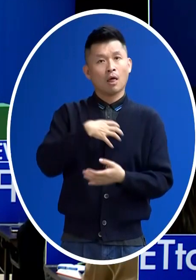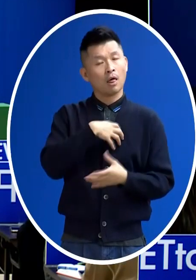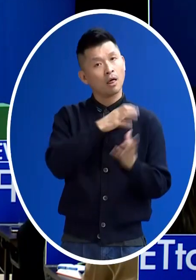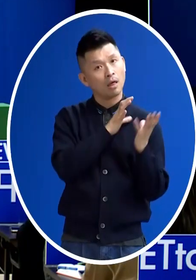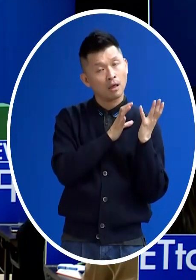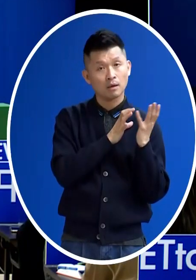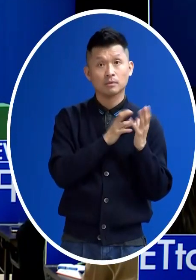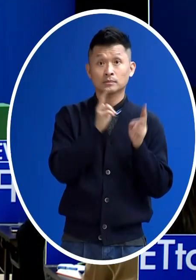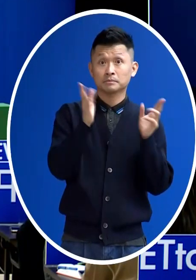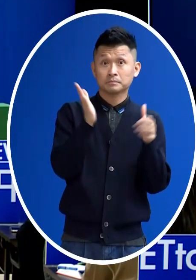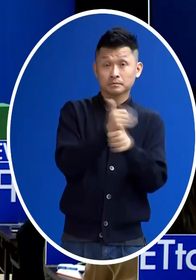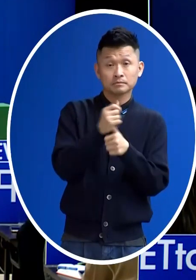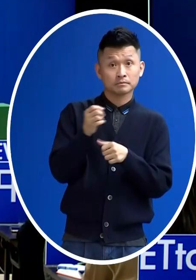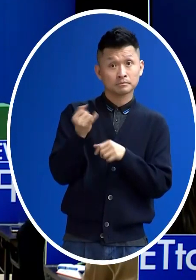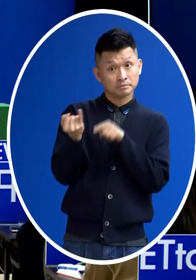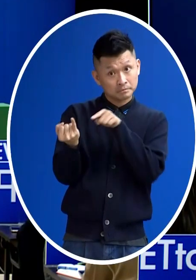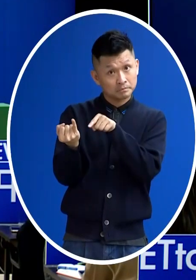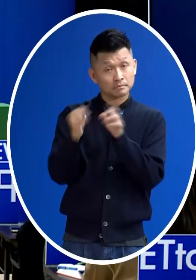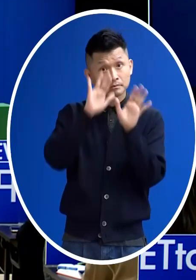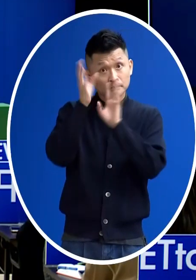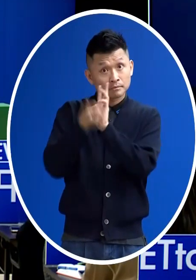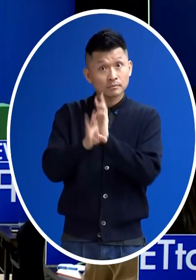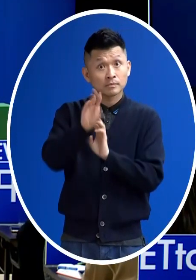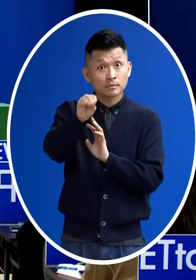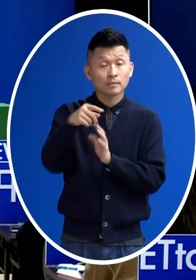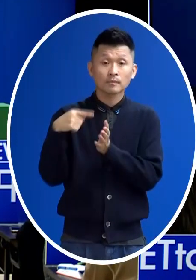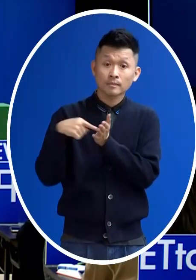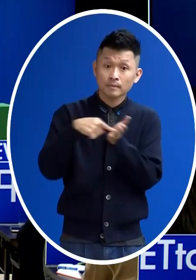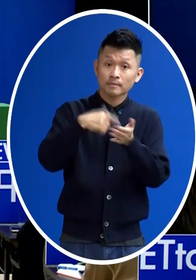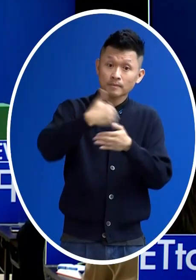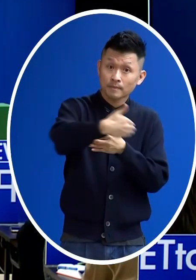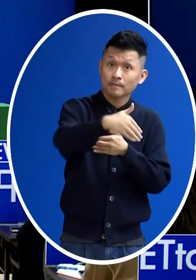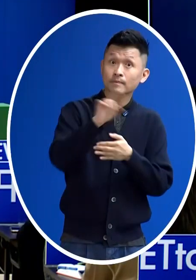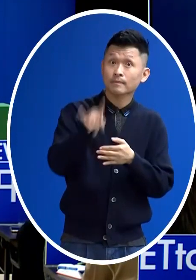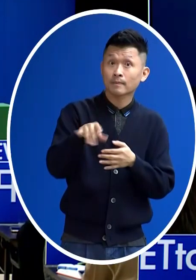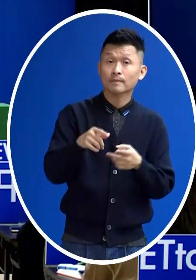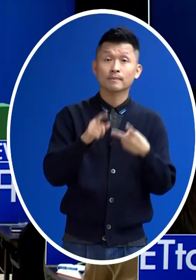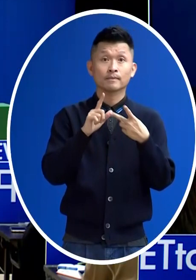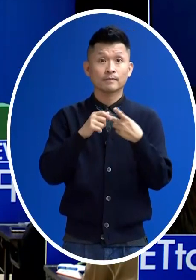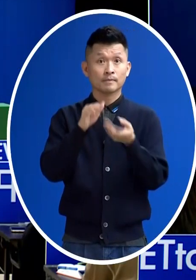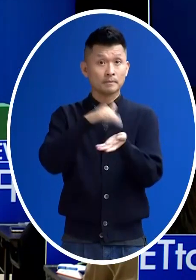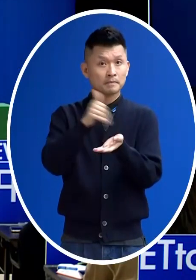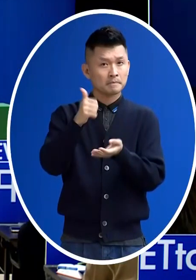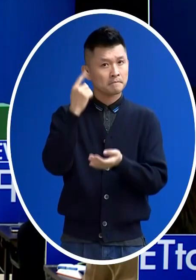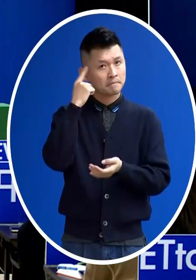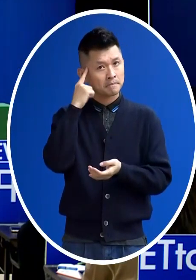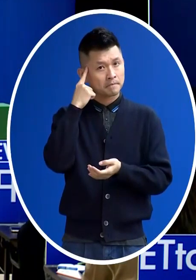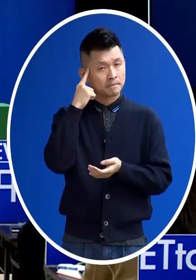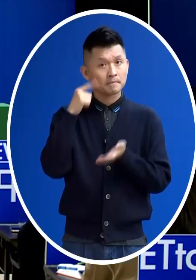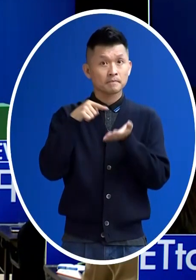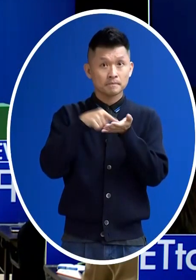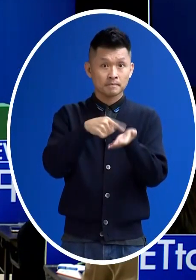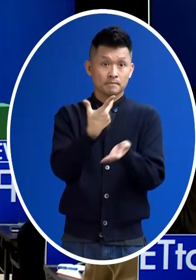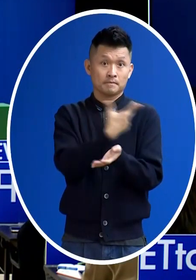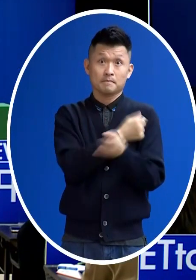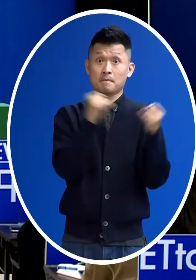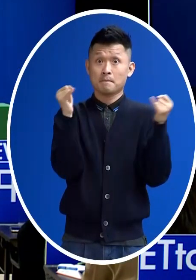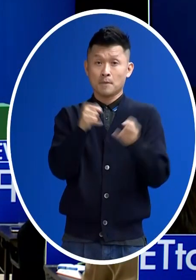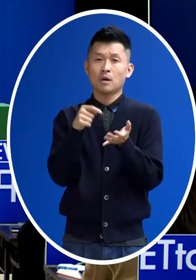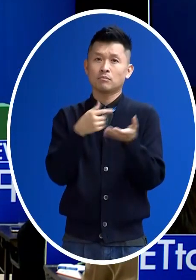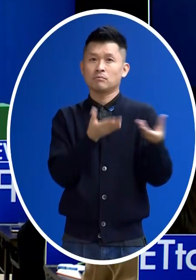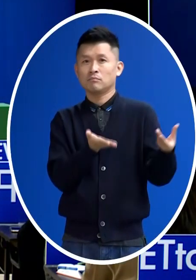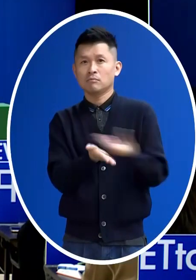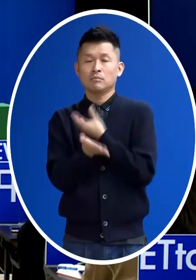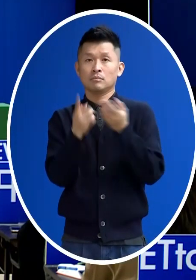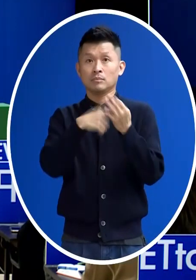有掌握这起案件的状况？那目前申请进度到哪里？第二个问题是，有医师认为申请疫苗要害救济